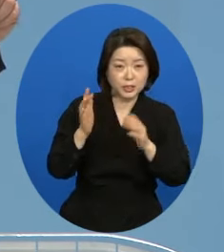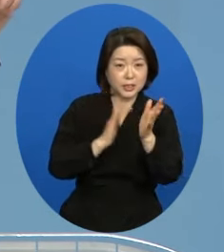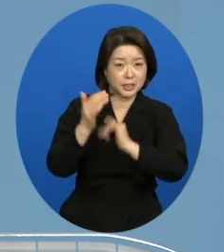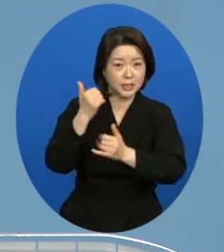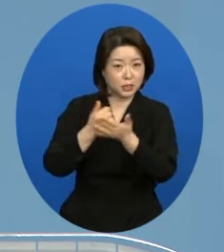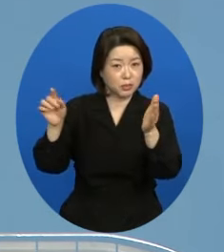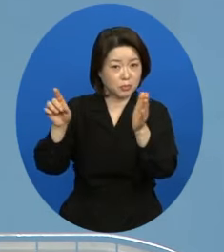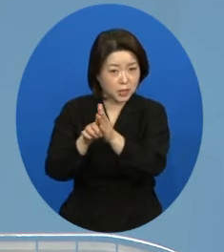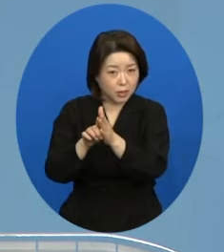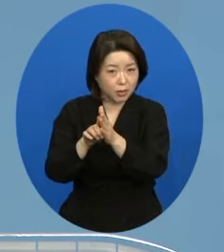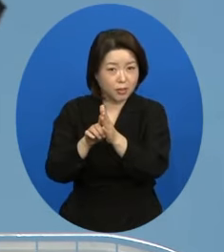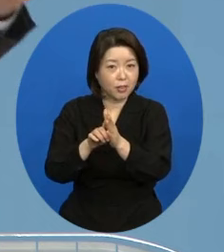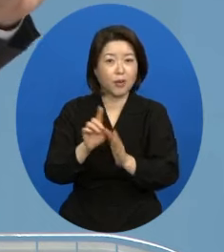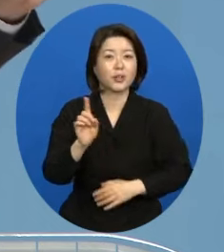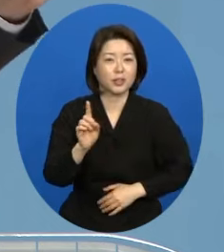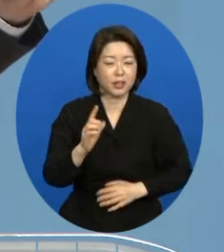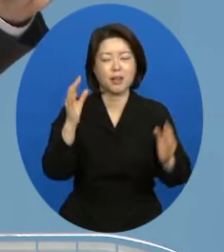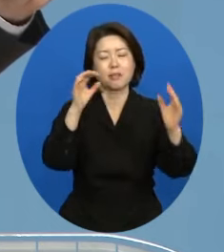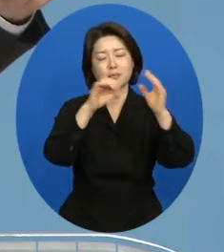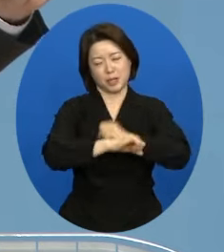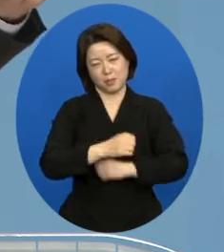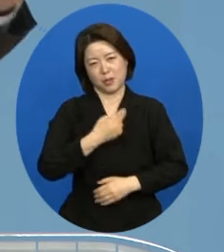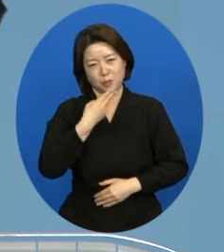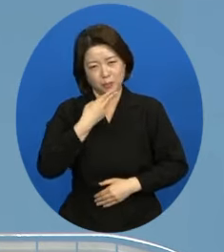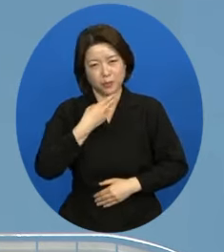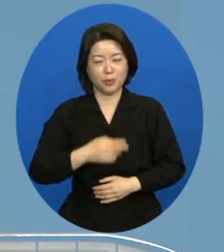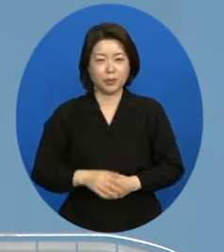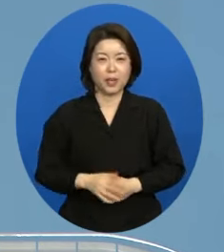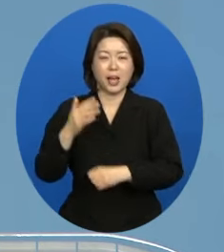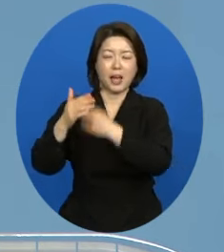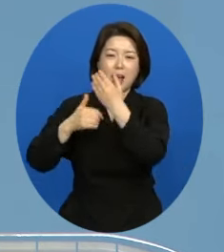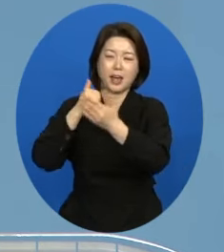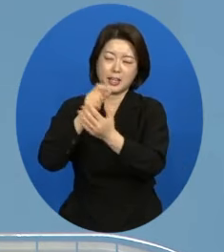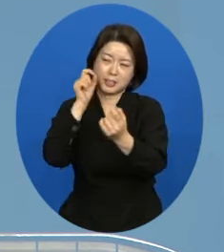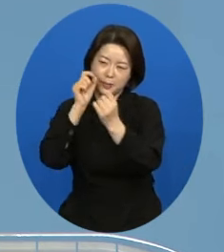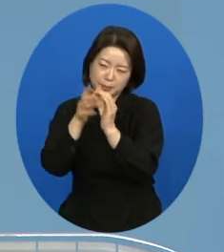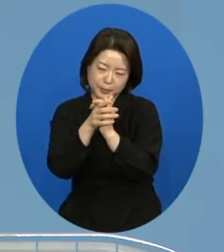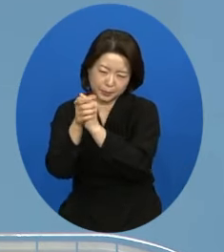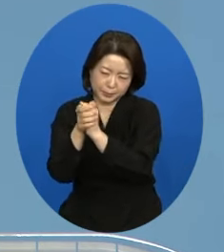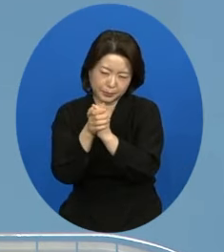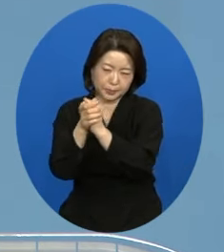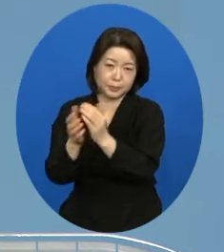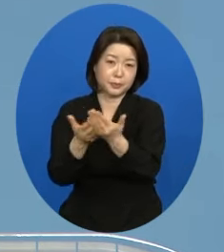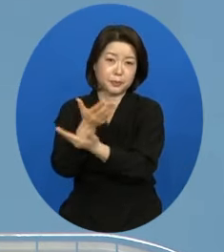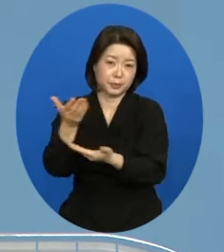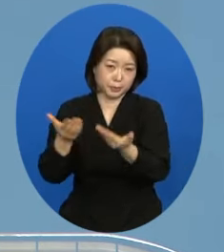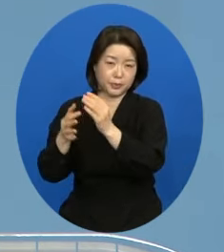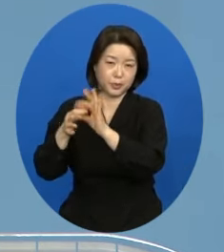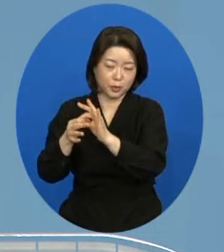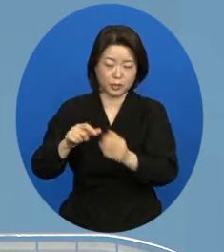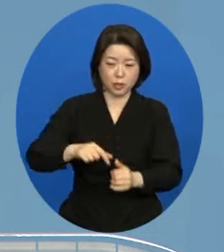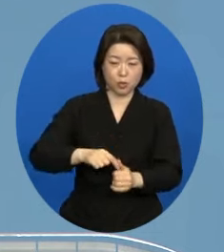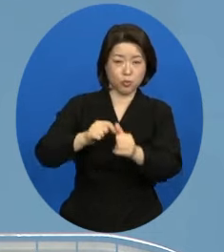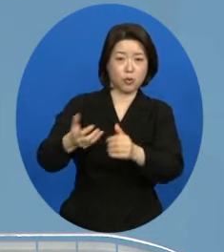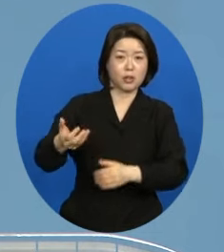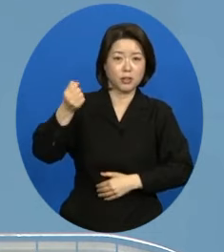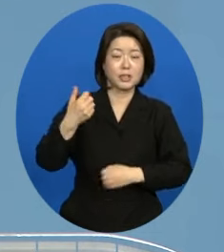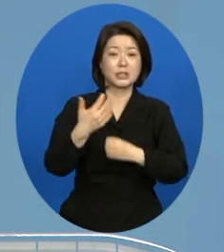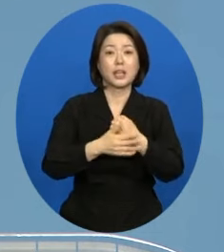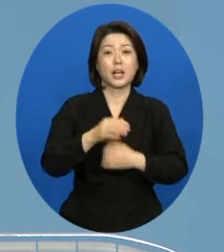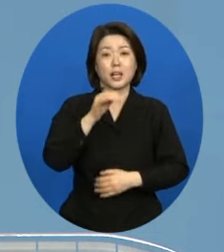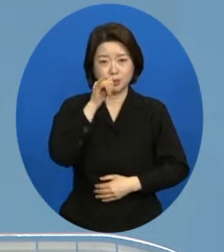자마다 어떻게요 멸망치 않고 하나님과의 친밀한 사임을 통해서 구원을 얻는 그 은혜를 누리게 된다는